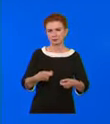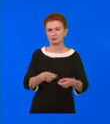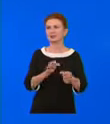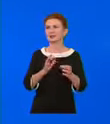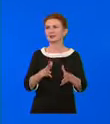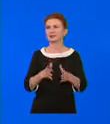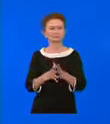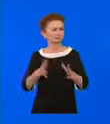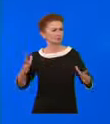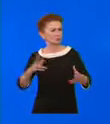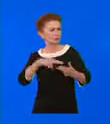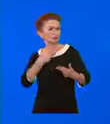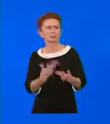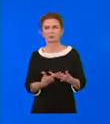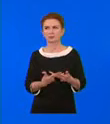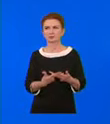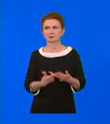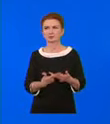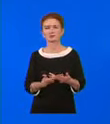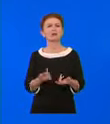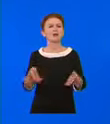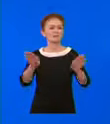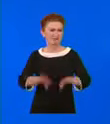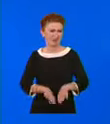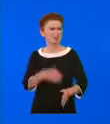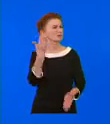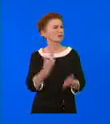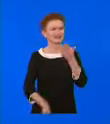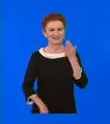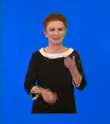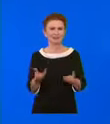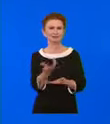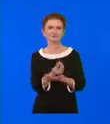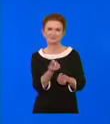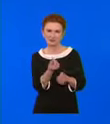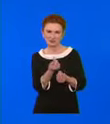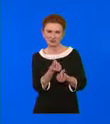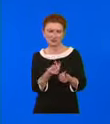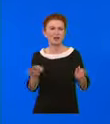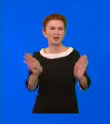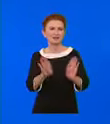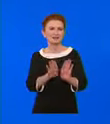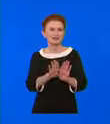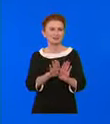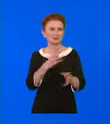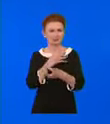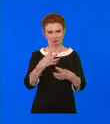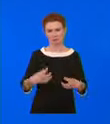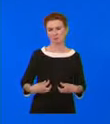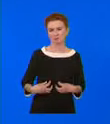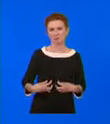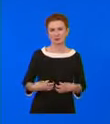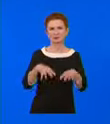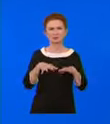odpowiedź na zapaść w przychodach, na zapaść dochodów, na zamknięcie aktywności gospodarczej przez